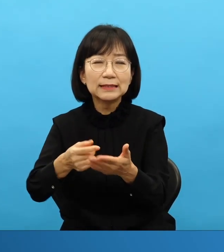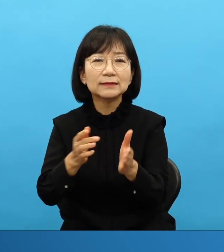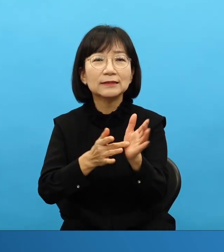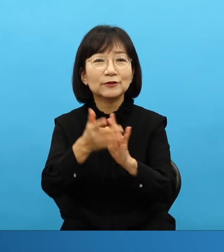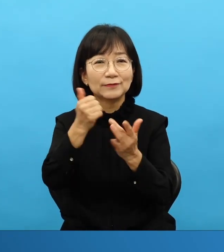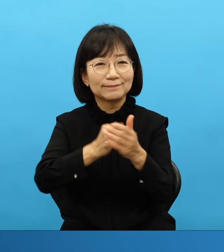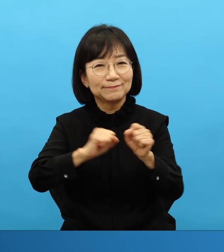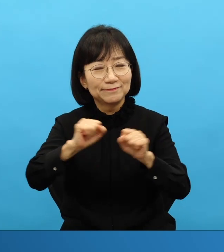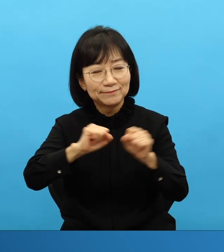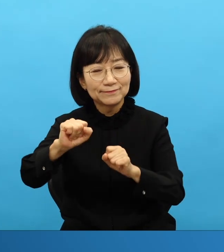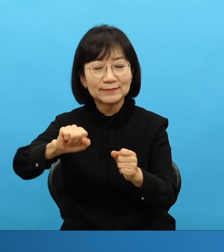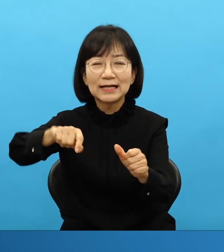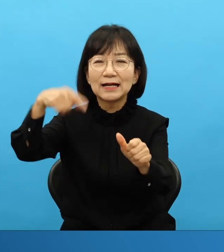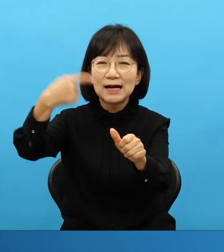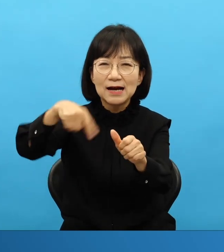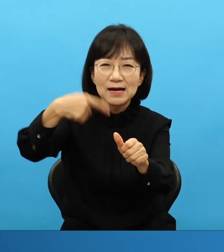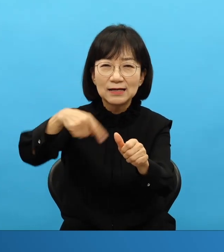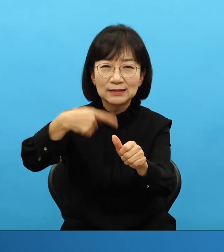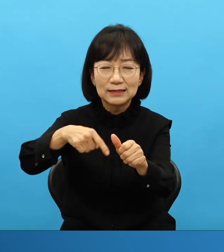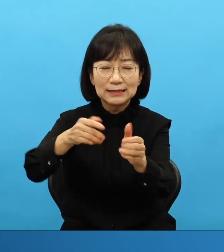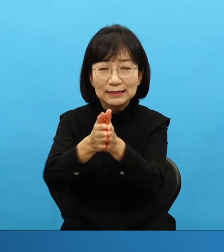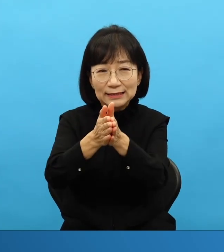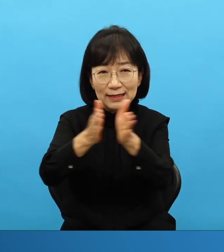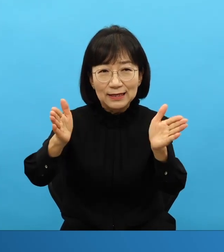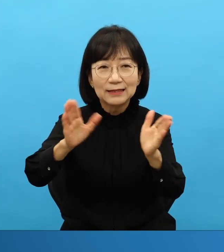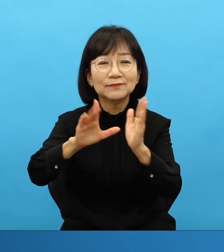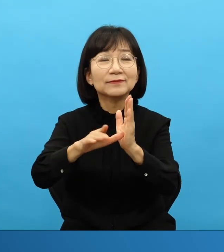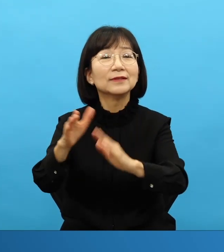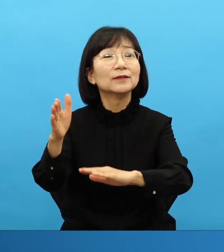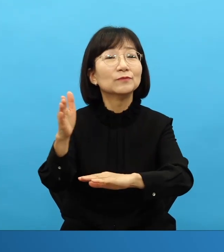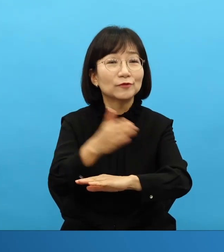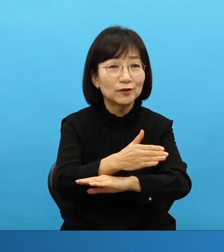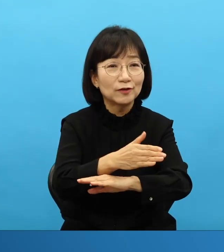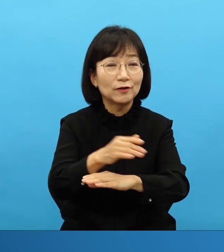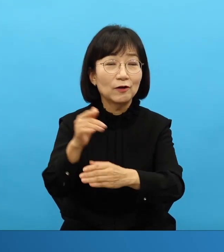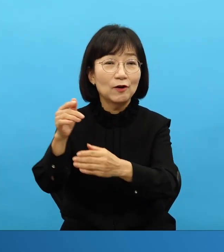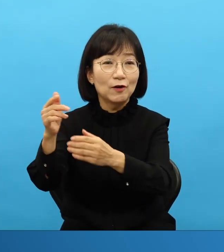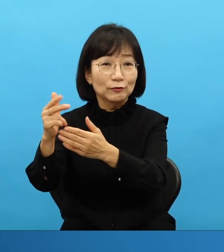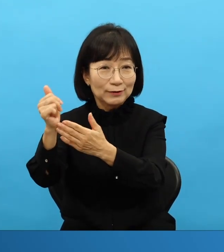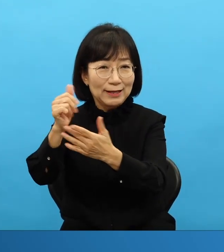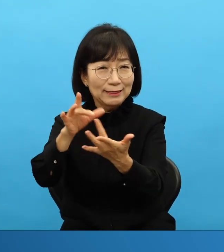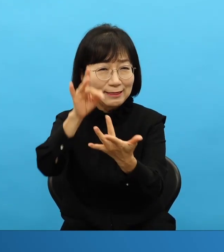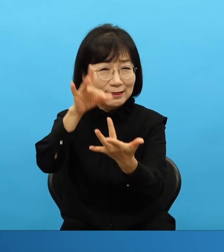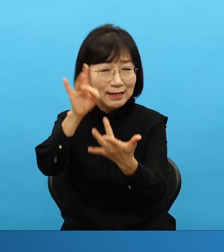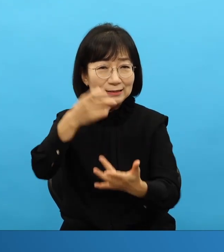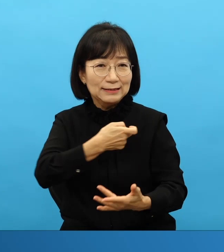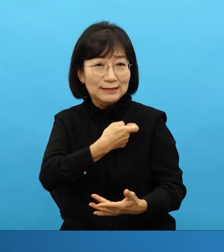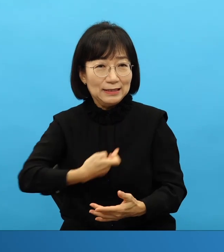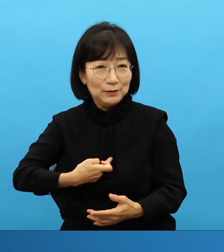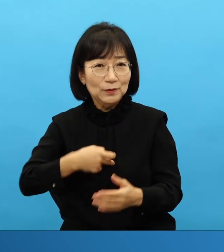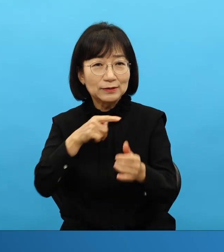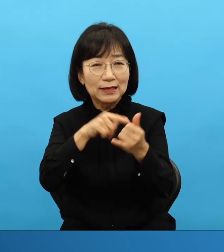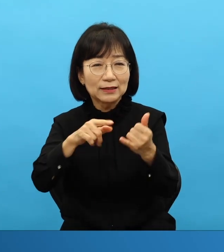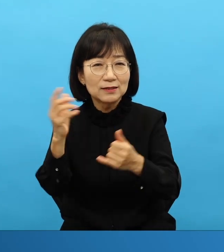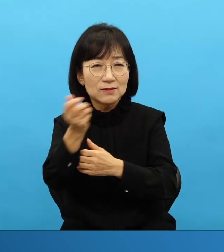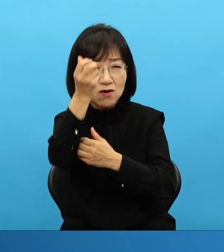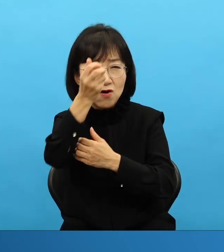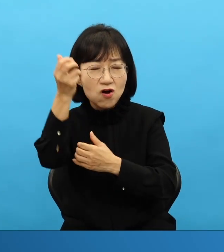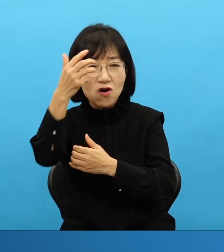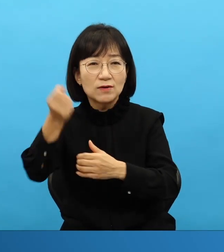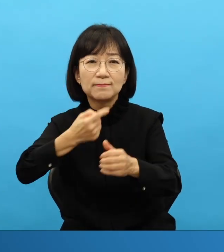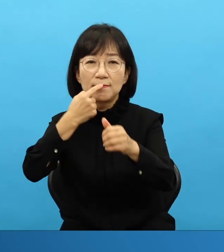예수께서 행하시며 가르치시기를 시작하신부터 그가 택하신 사도들에게 성령으로